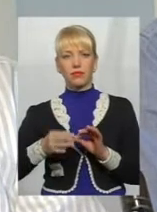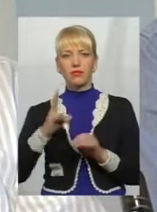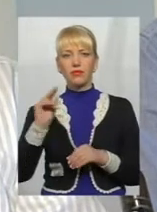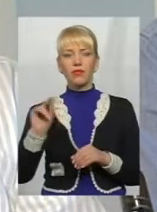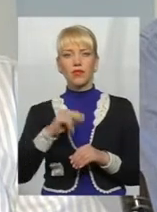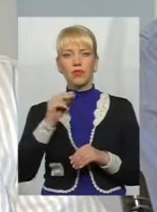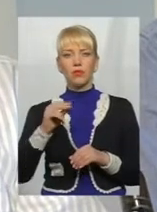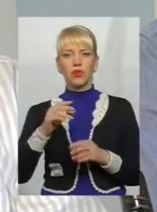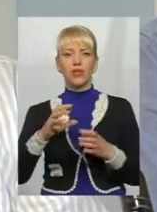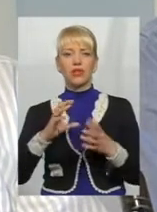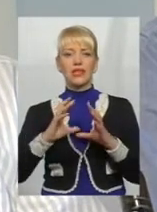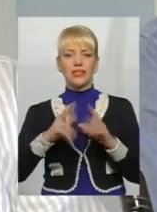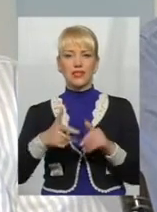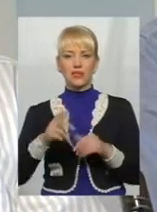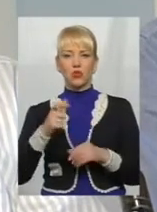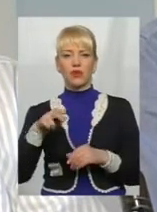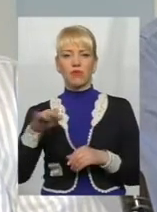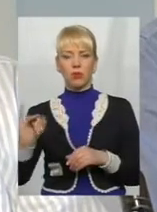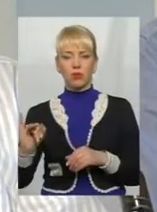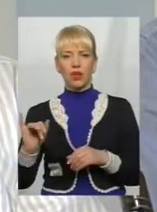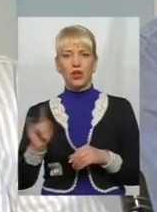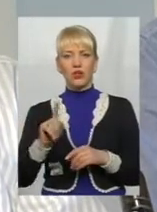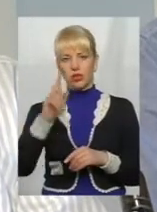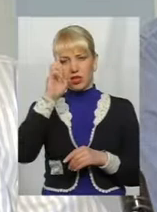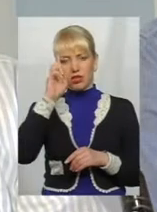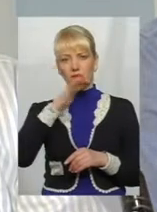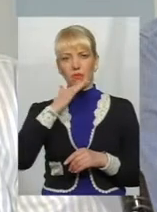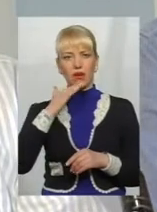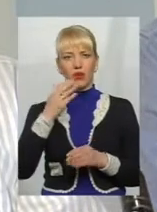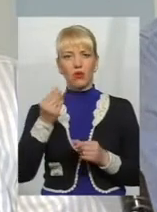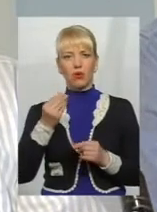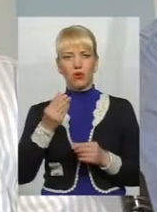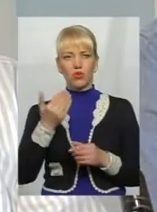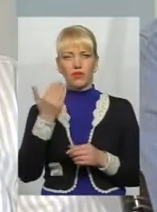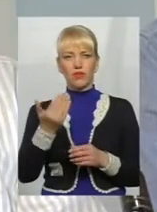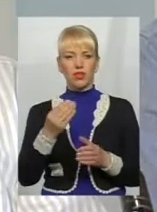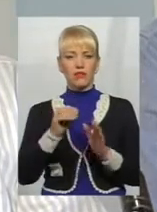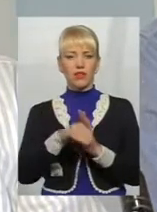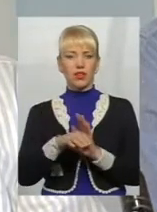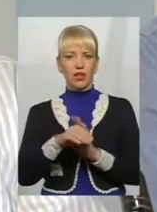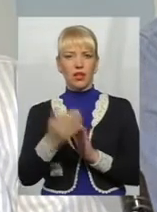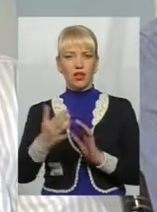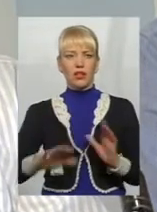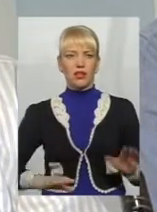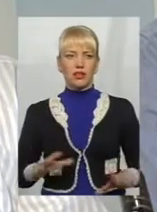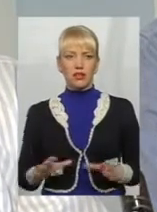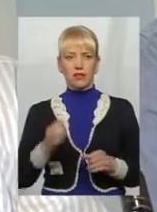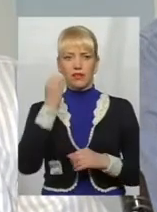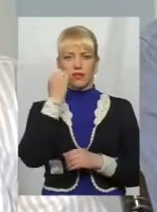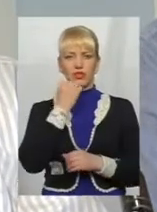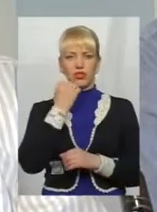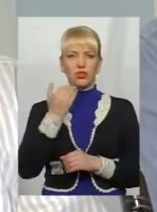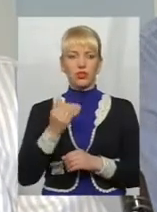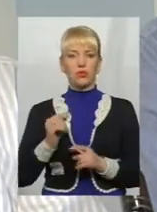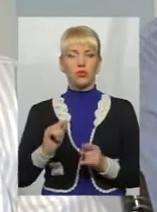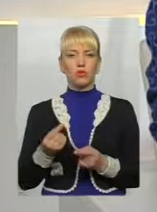чемпіонатах світу, Європи, що держава багато коштів в них вклала, їхні тренери, вони вдячні їм, і